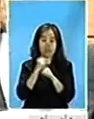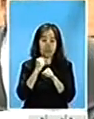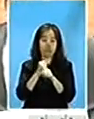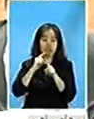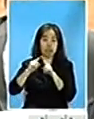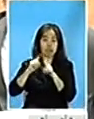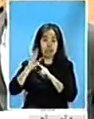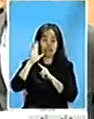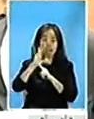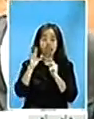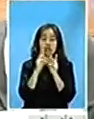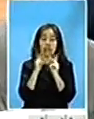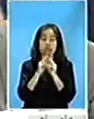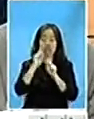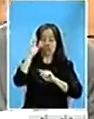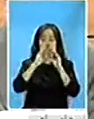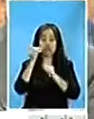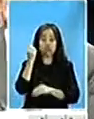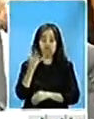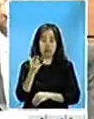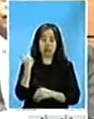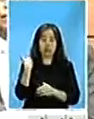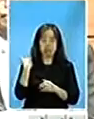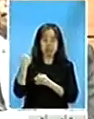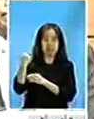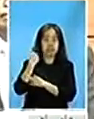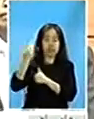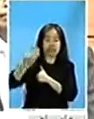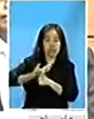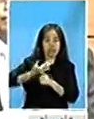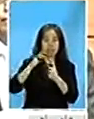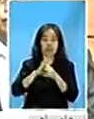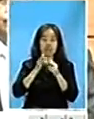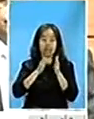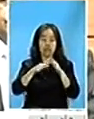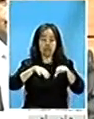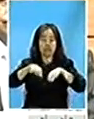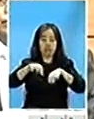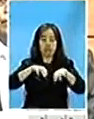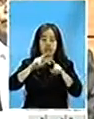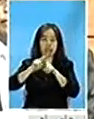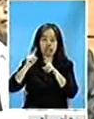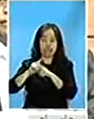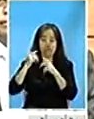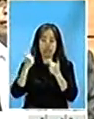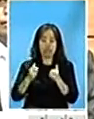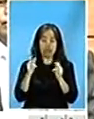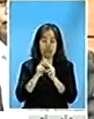กรรมาธิการเสียงข้างมากนั้นมีอิทธิพลจากฝ่ายบริหารอยู่เบื้องหลังทำให้กรรมาธิ